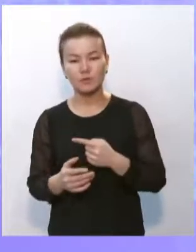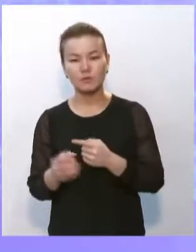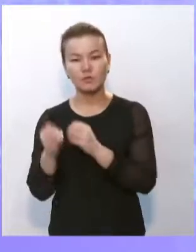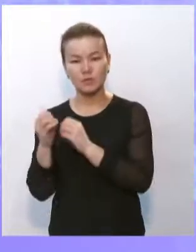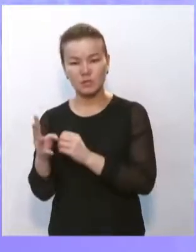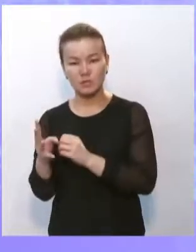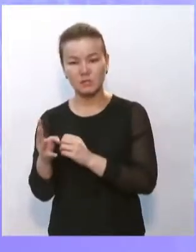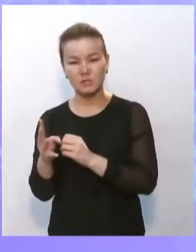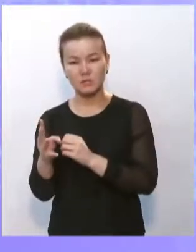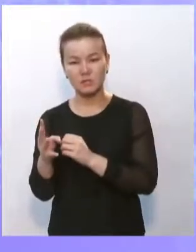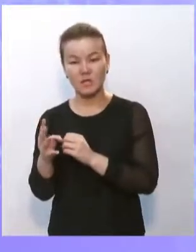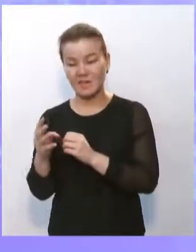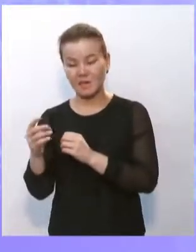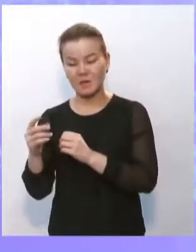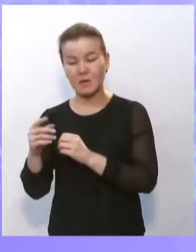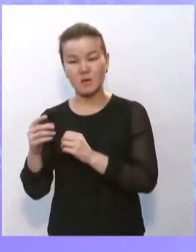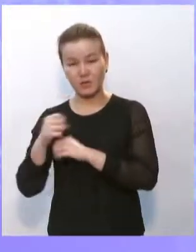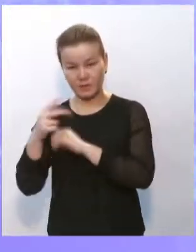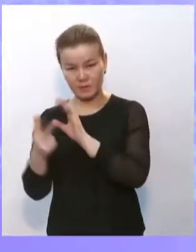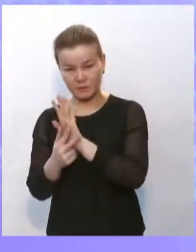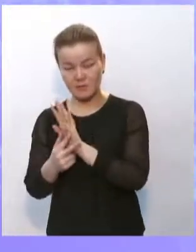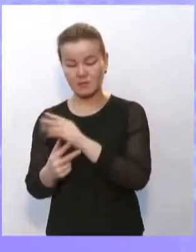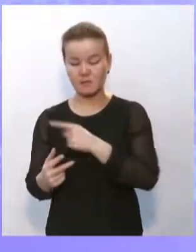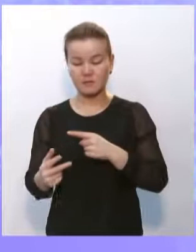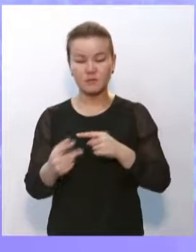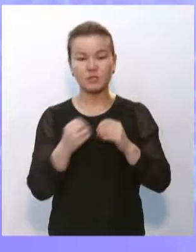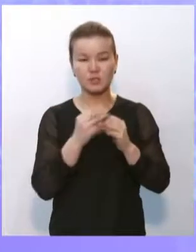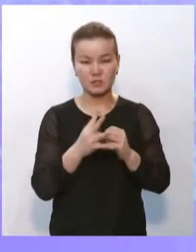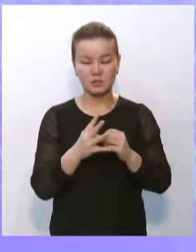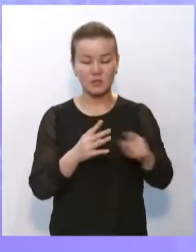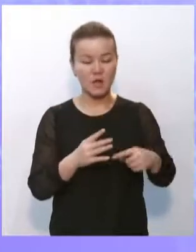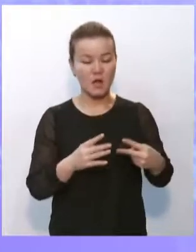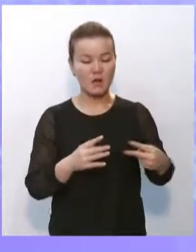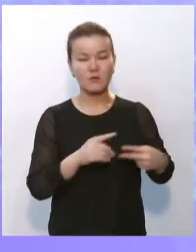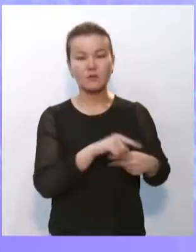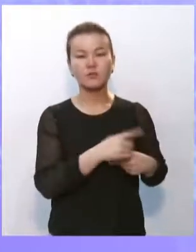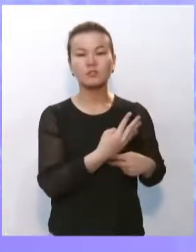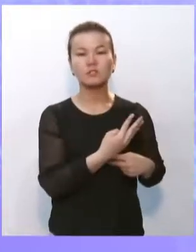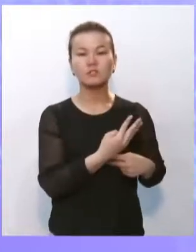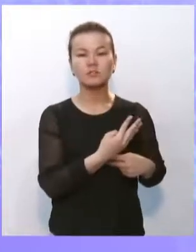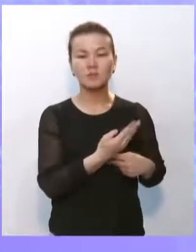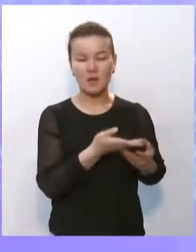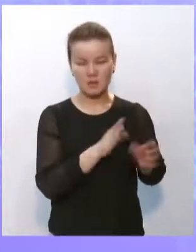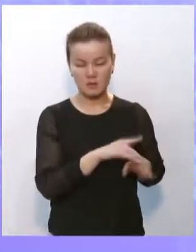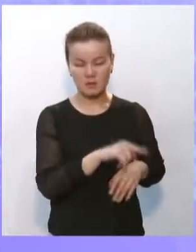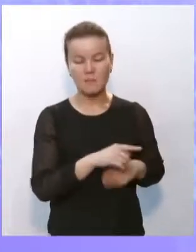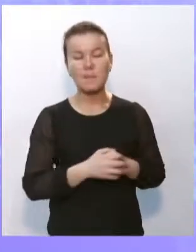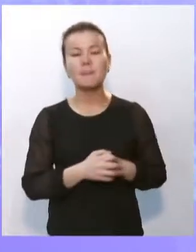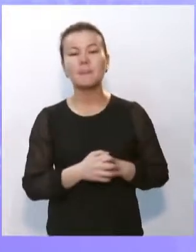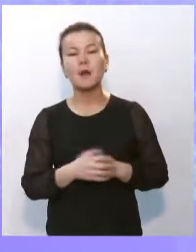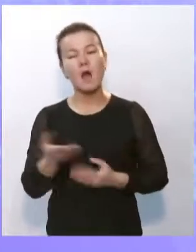14 из 18 получу остаток 4 сравню